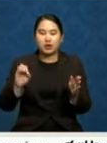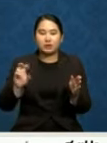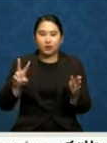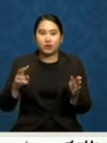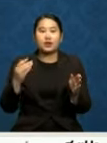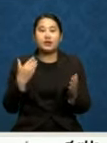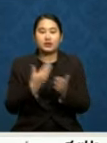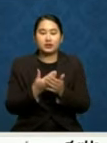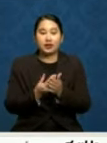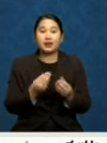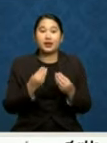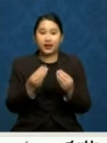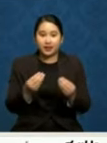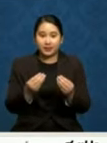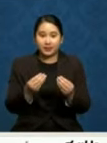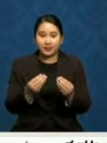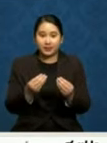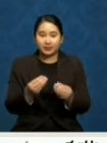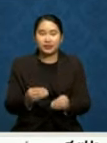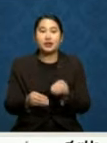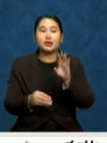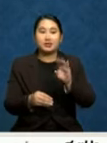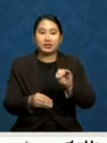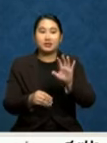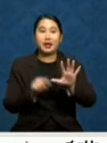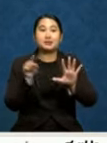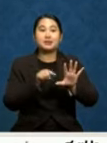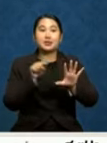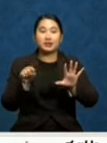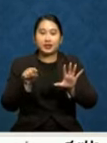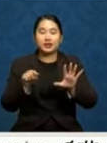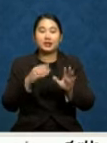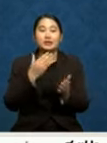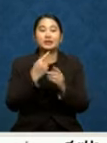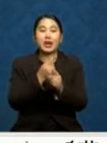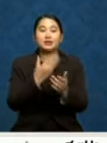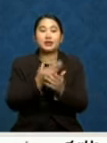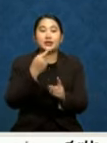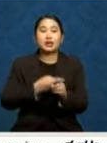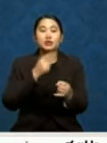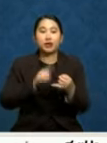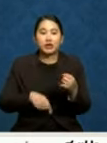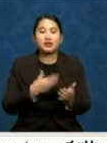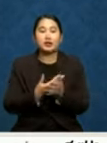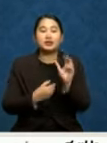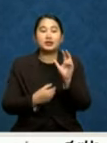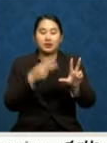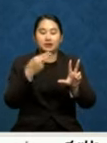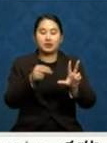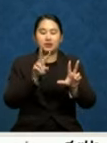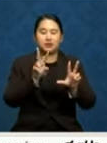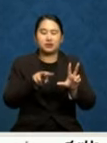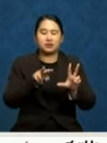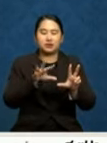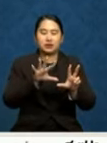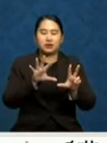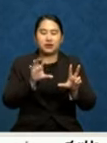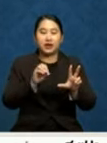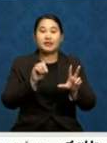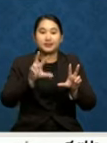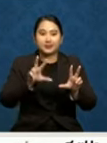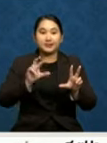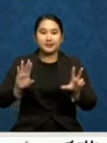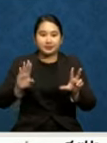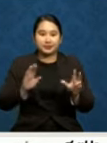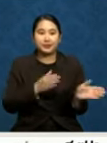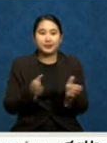ให้ได้รับเงินทุนเลี้ยงชีพร้อยละ45ของเงินประจำตำแหน่งเดือนสุดท้ายก็คือ 32,053 บาท50สตาง